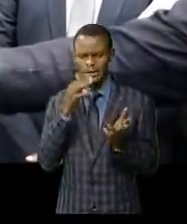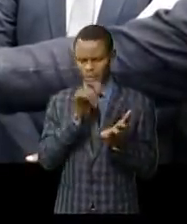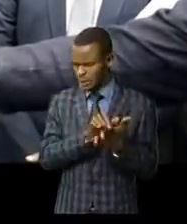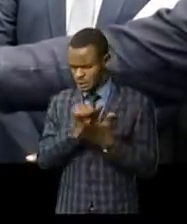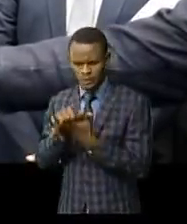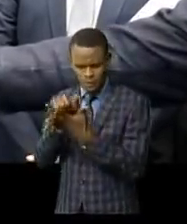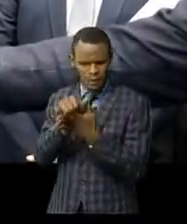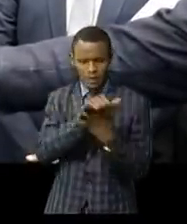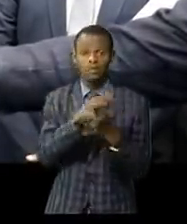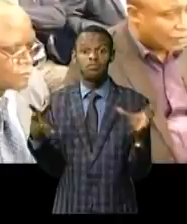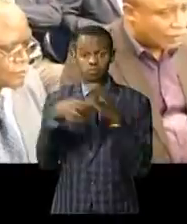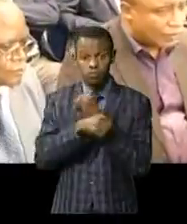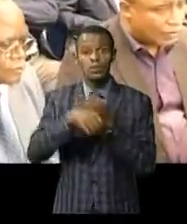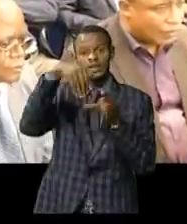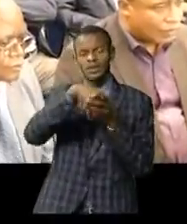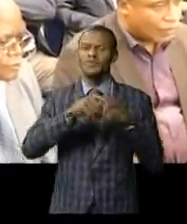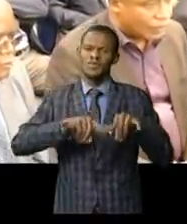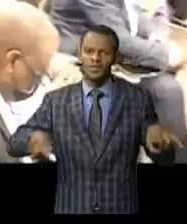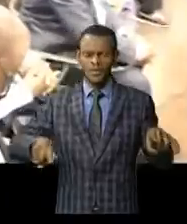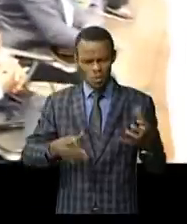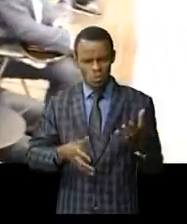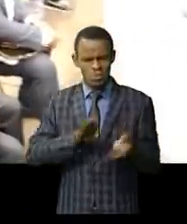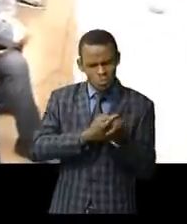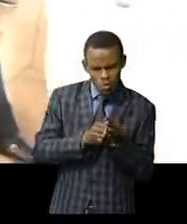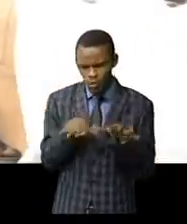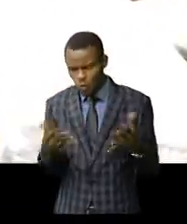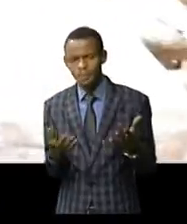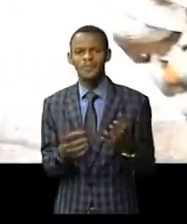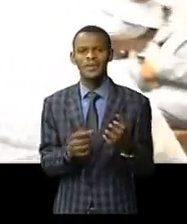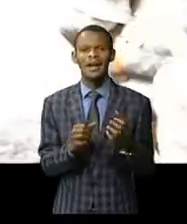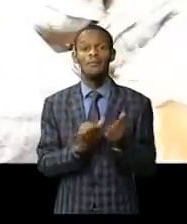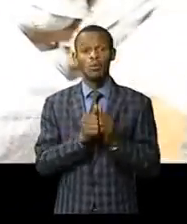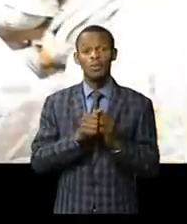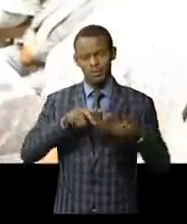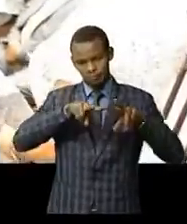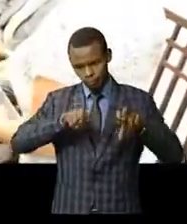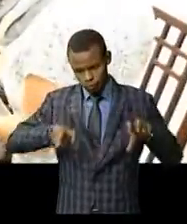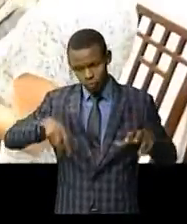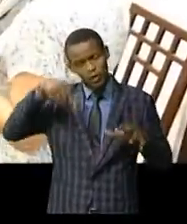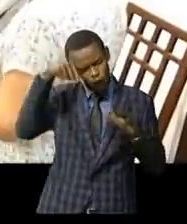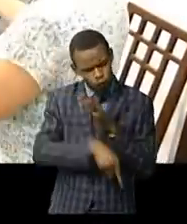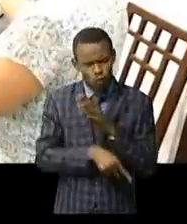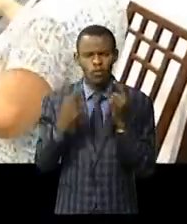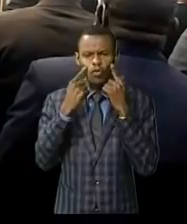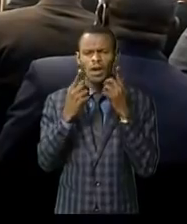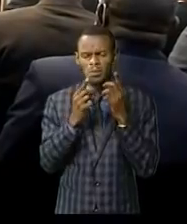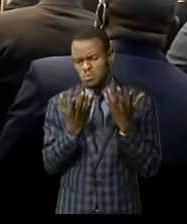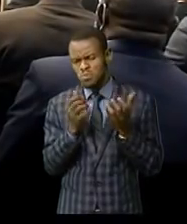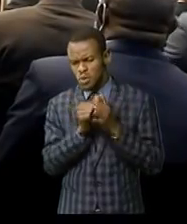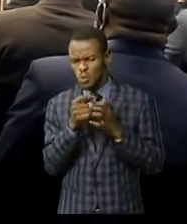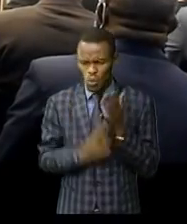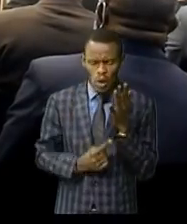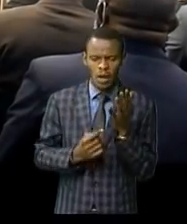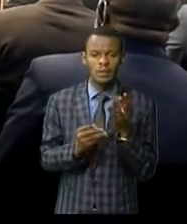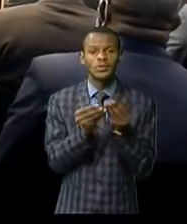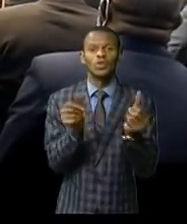comment se comporter par rapport à cela. C'était vraiment une autopsie. Il fallait toucher d'abord le fond et voir quelles sont les solutions par rapport à cela.